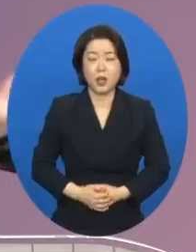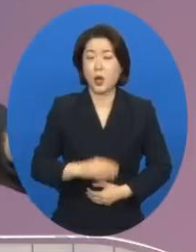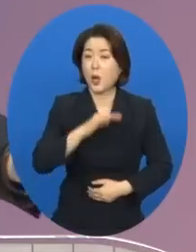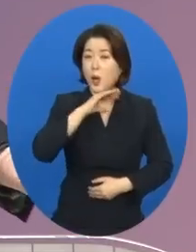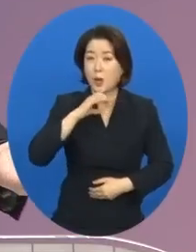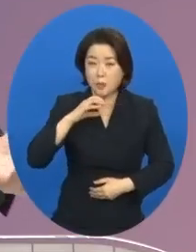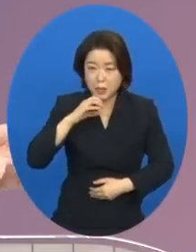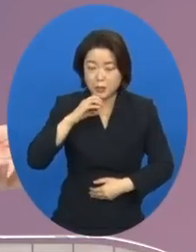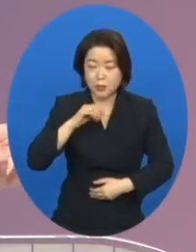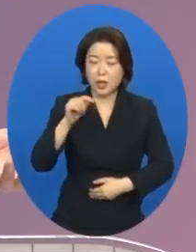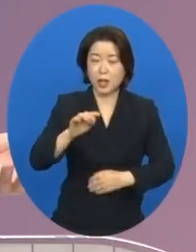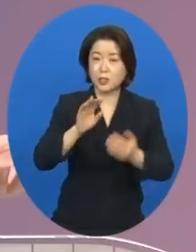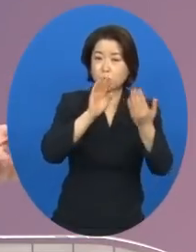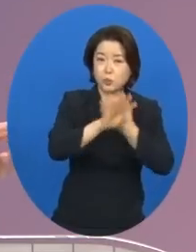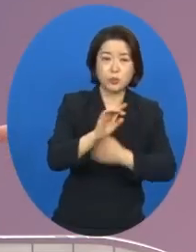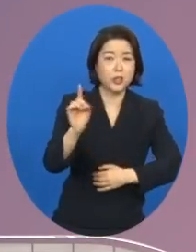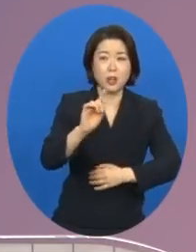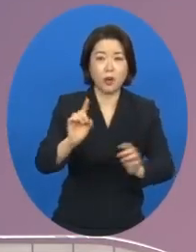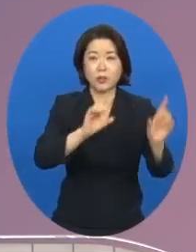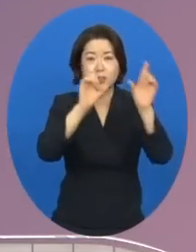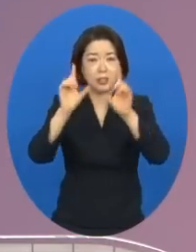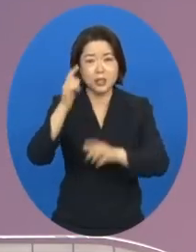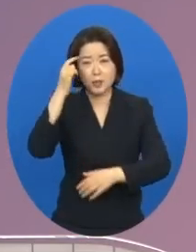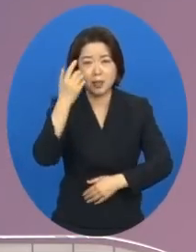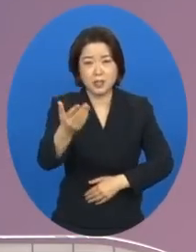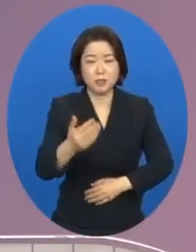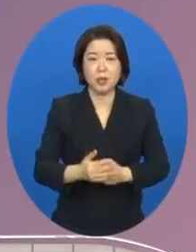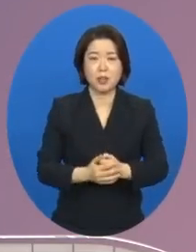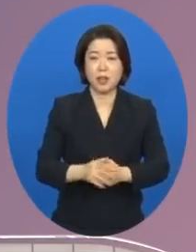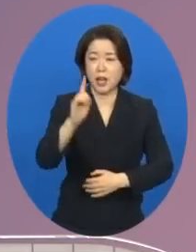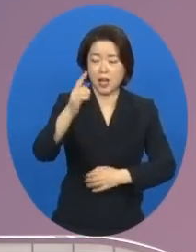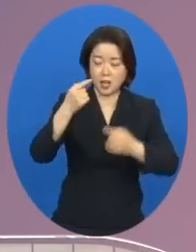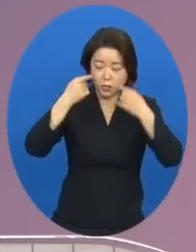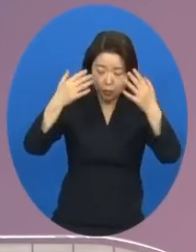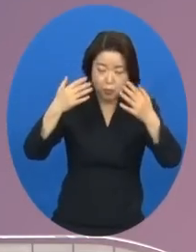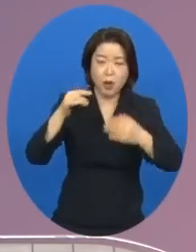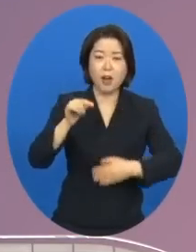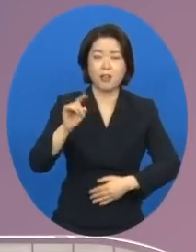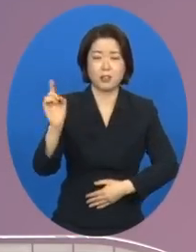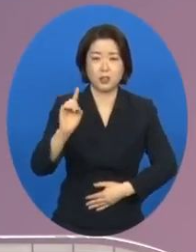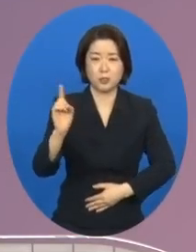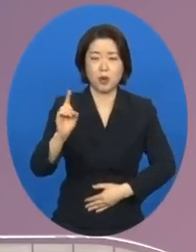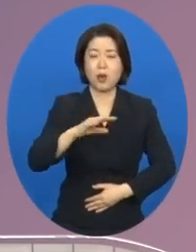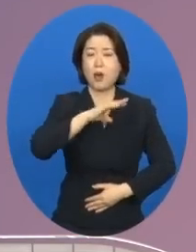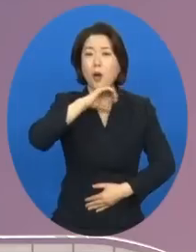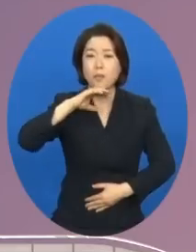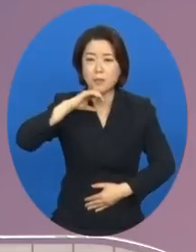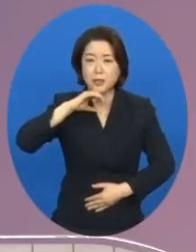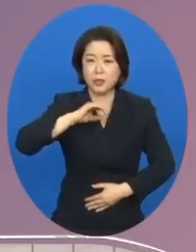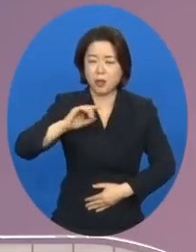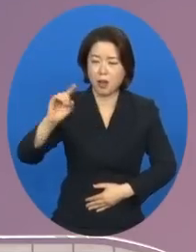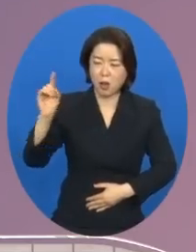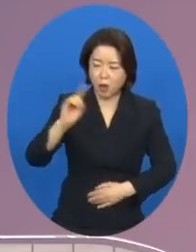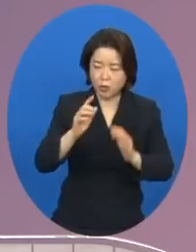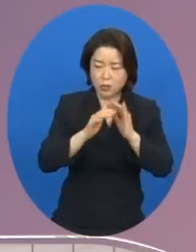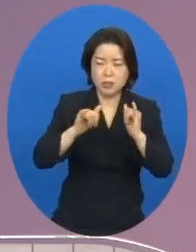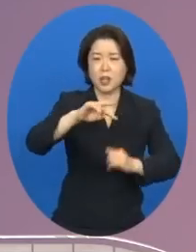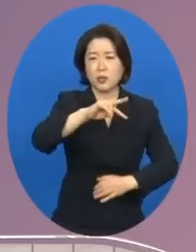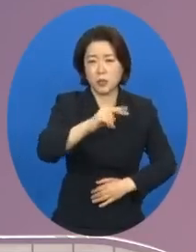베드로가 그 이후에 어떤 삶을 살았겠습니까? 한 가지 분명한 것은 베드로는 어떤